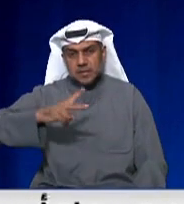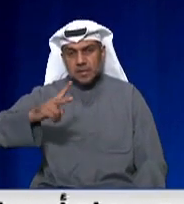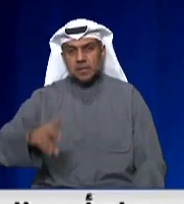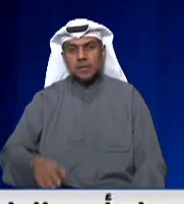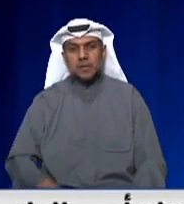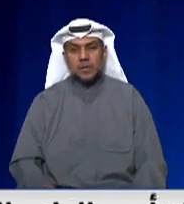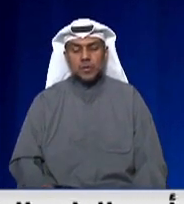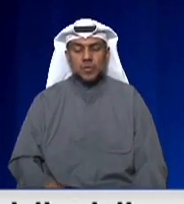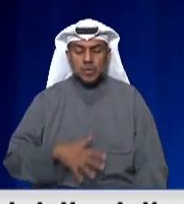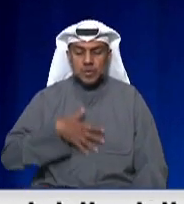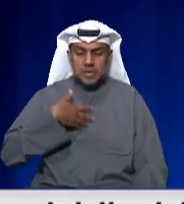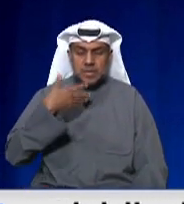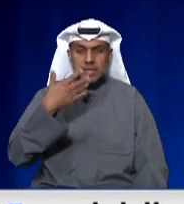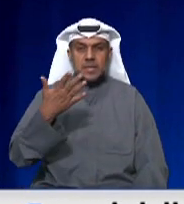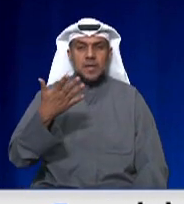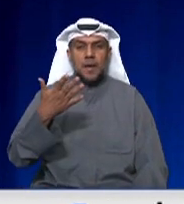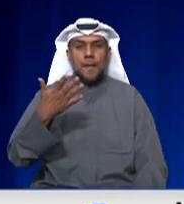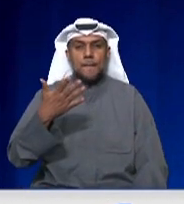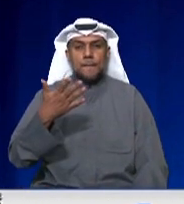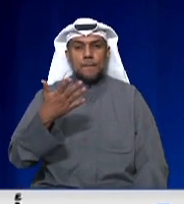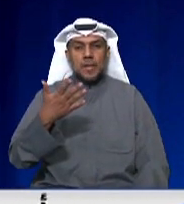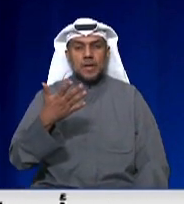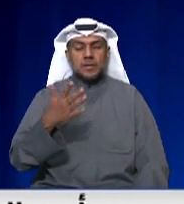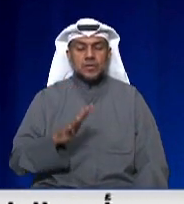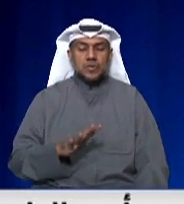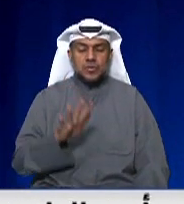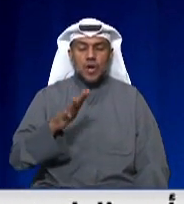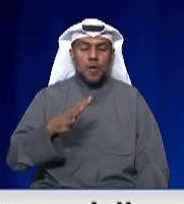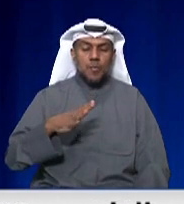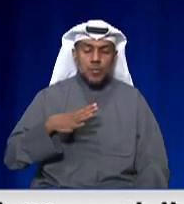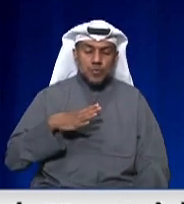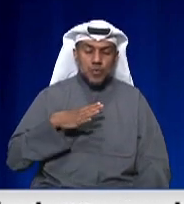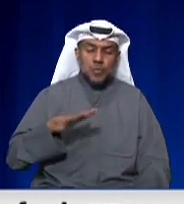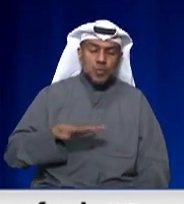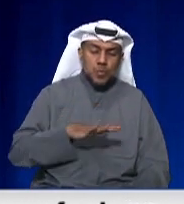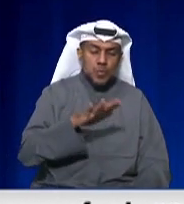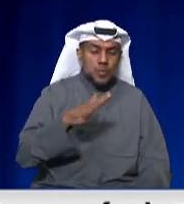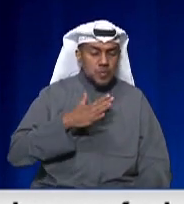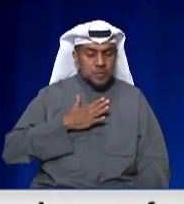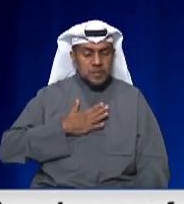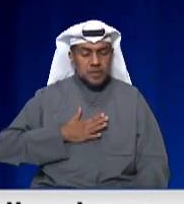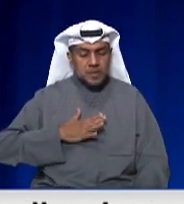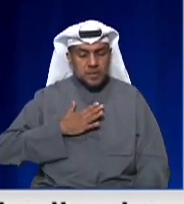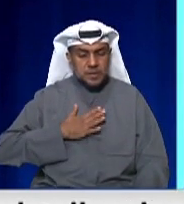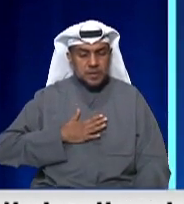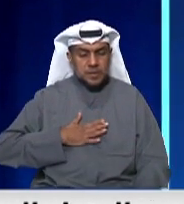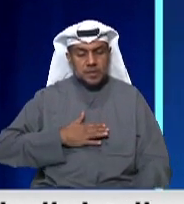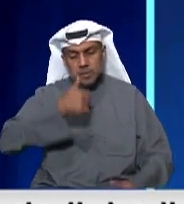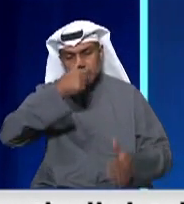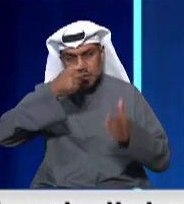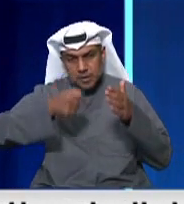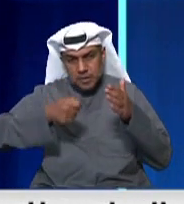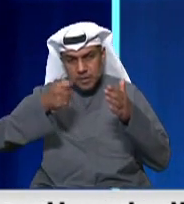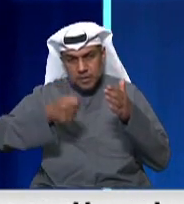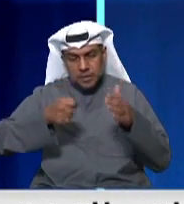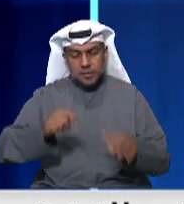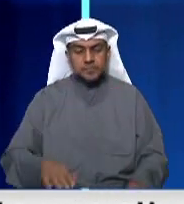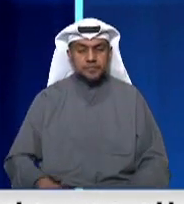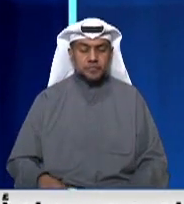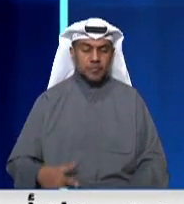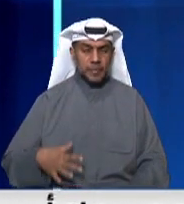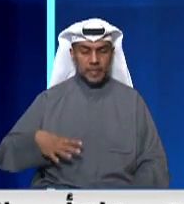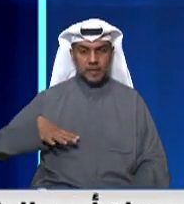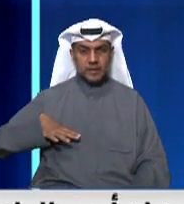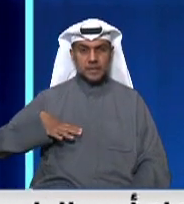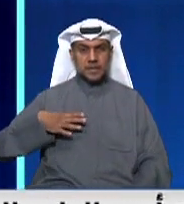متمنيا فخامته لسموه رعاه الله وللشعب الكويتي جميل الصبر وحسن العزاء. هذا وقد بعث